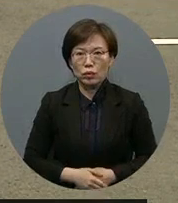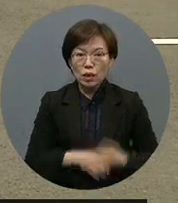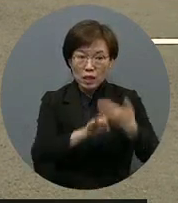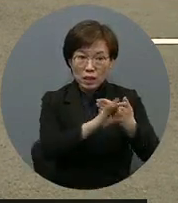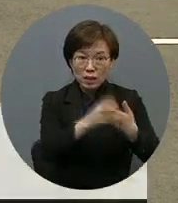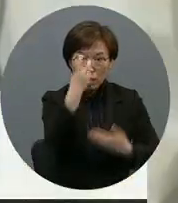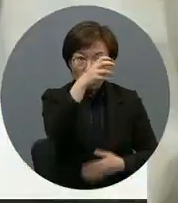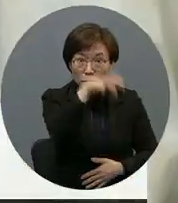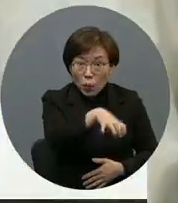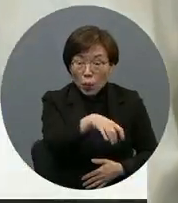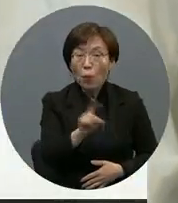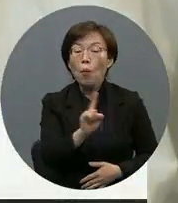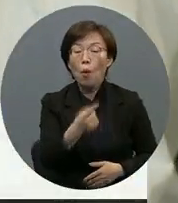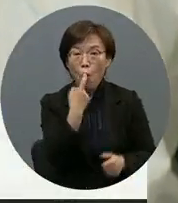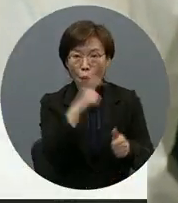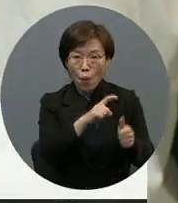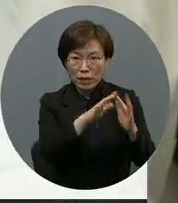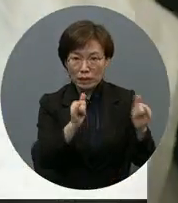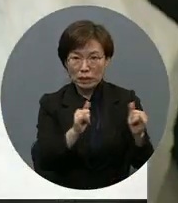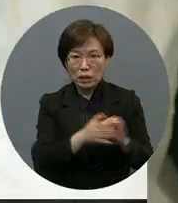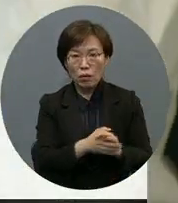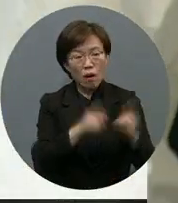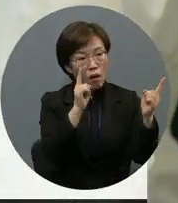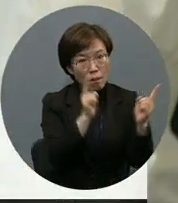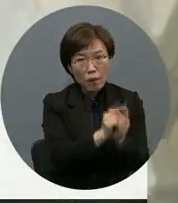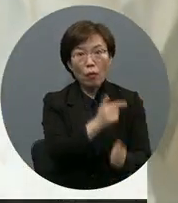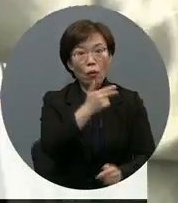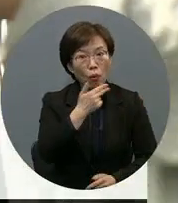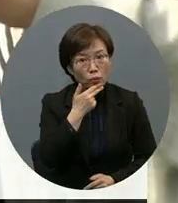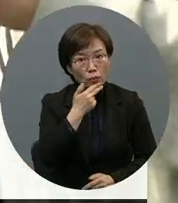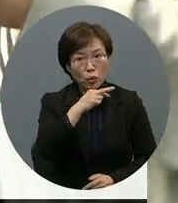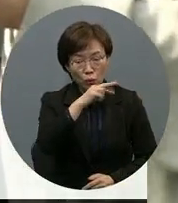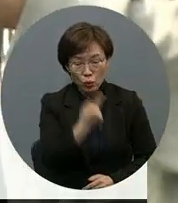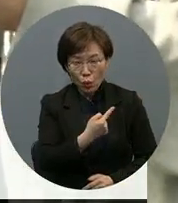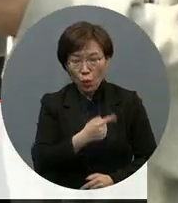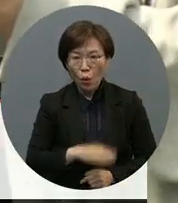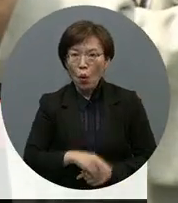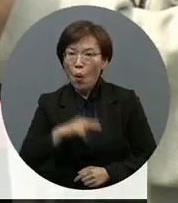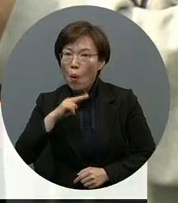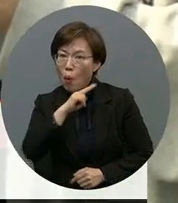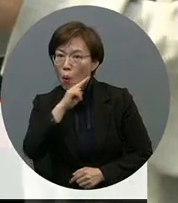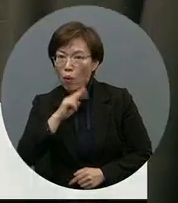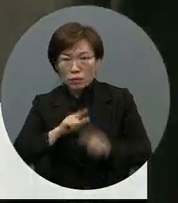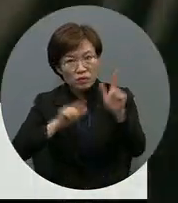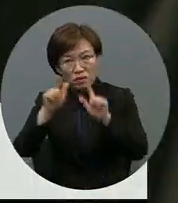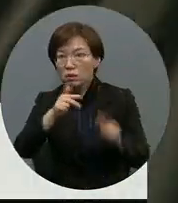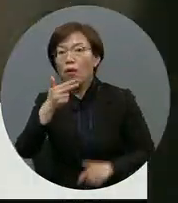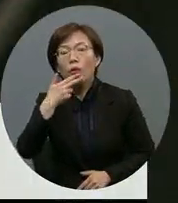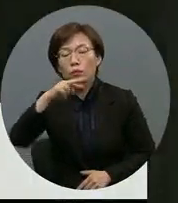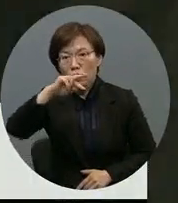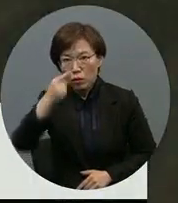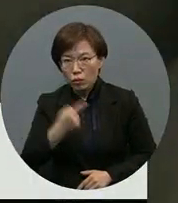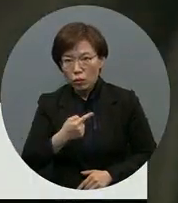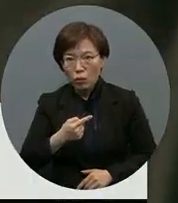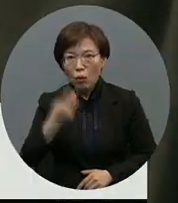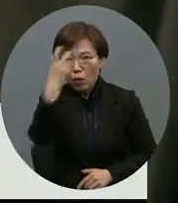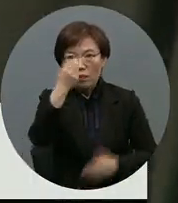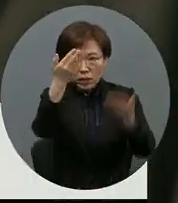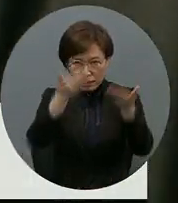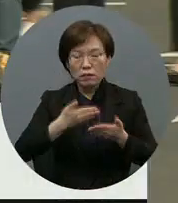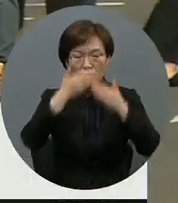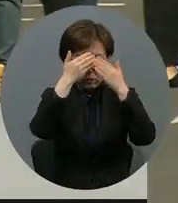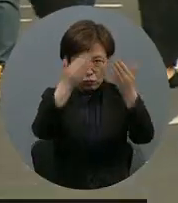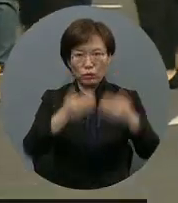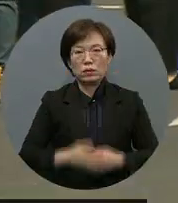선별검사 소 에서는 확진 자와 아무런 접촉이 없었어도 코론 알고 의심 증상이 전혀 없어도 무료로 검사를 받을 수